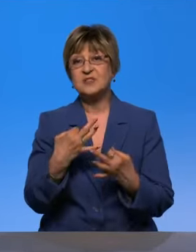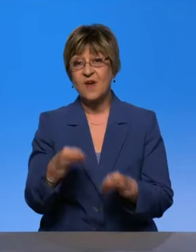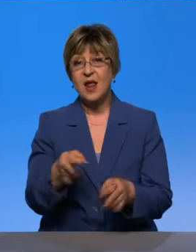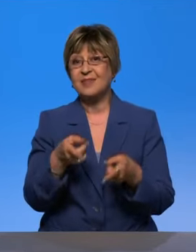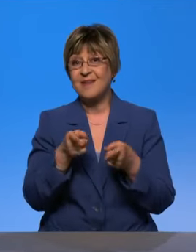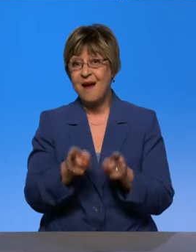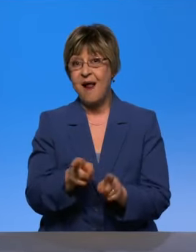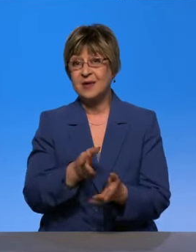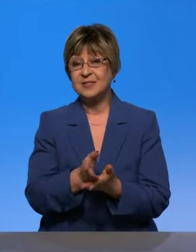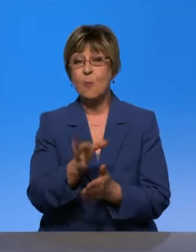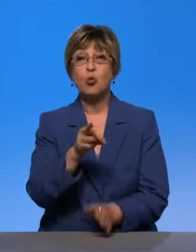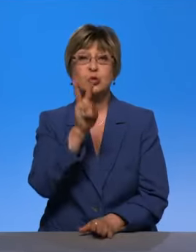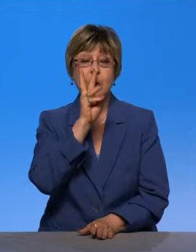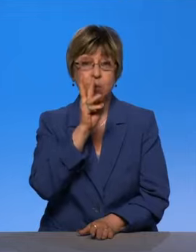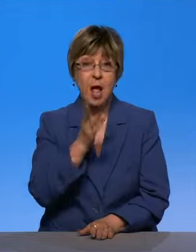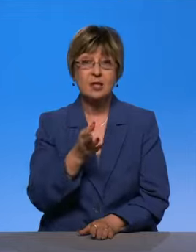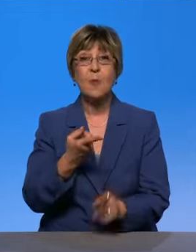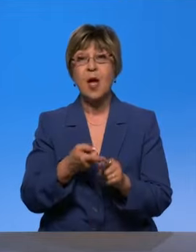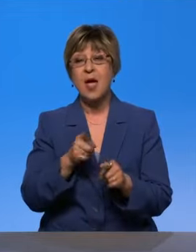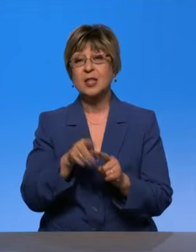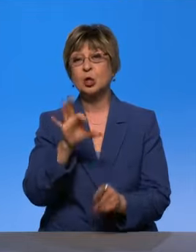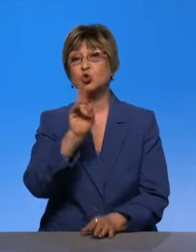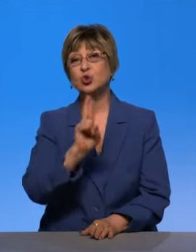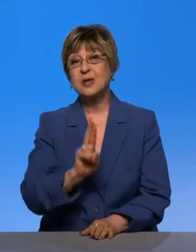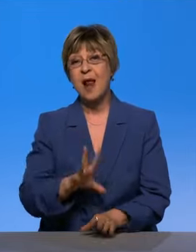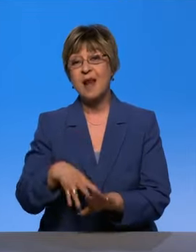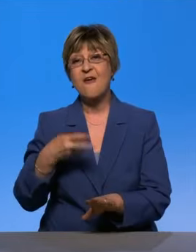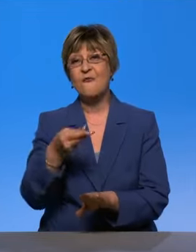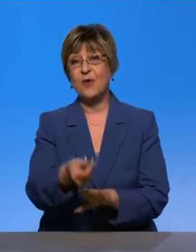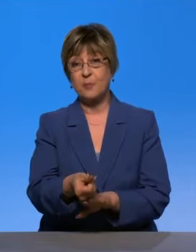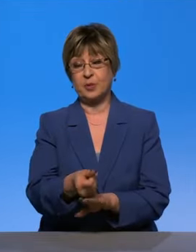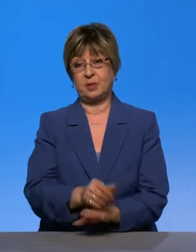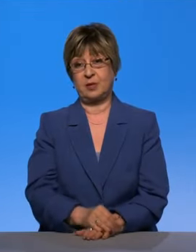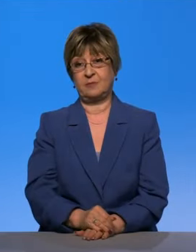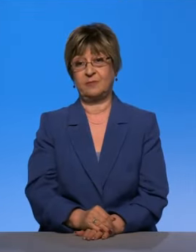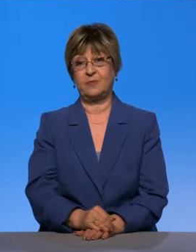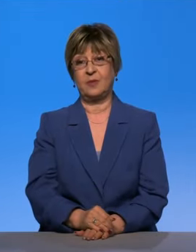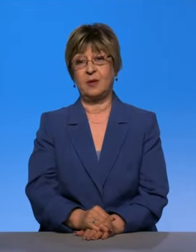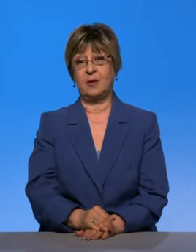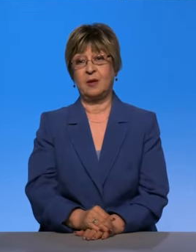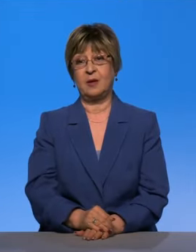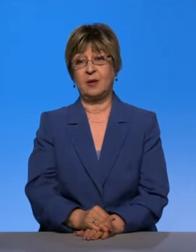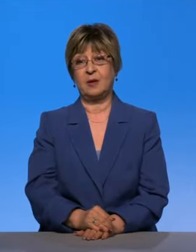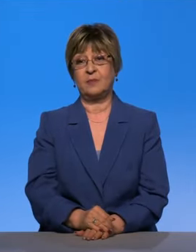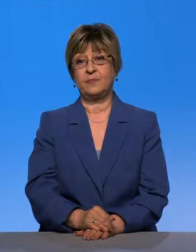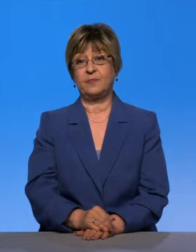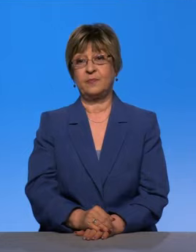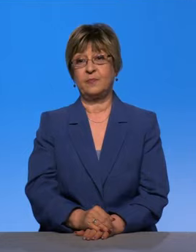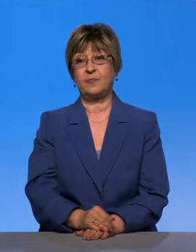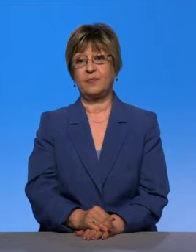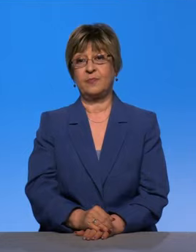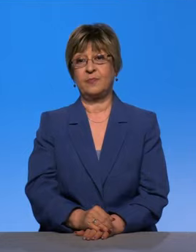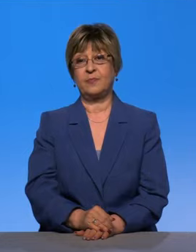по зарплатам. То есть это социальные выплаты, в общем-то, в принципе, до ведения бюджета. Здесь